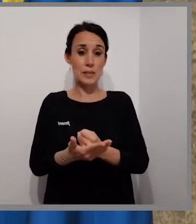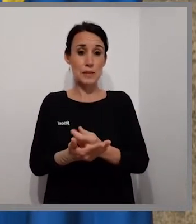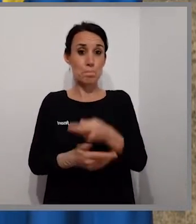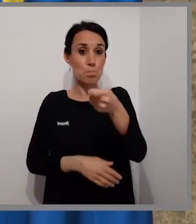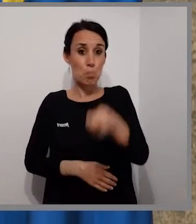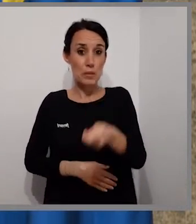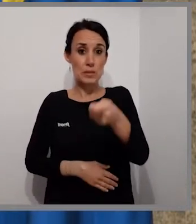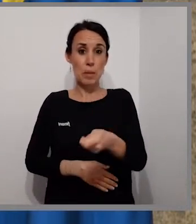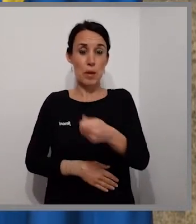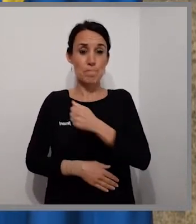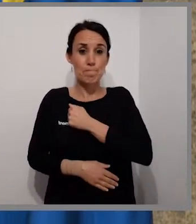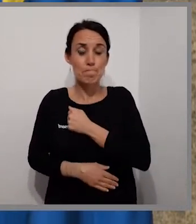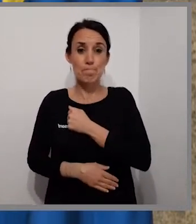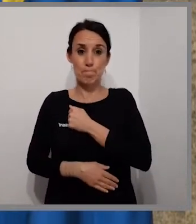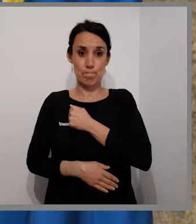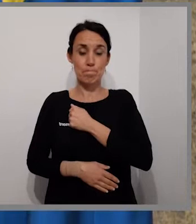nostre més sentit